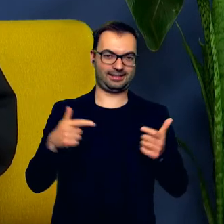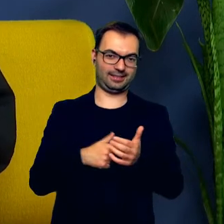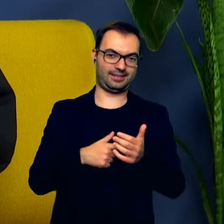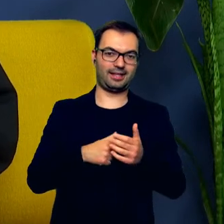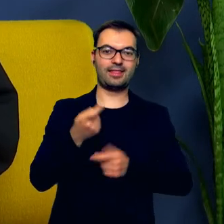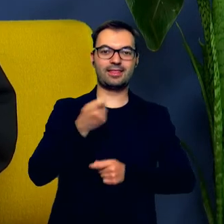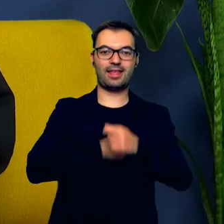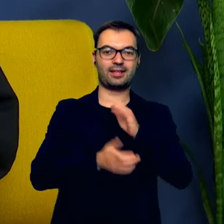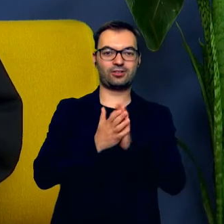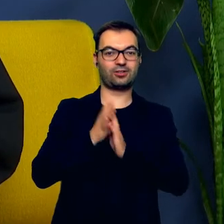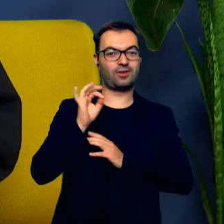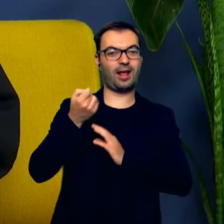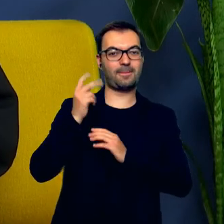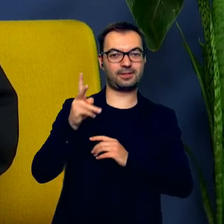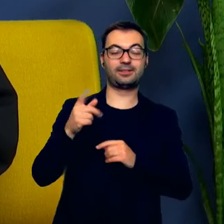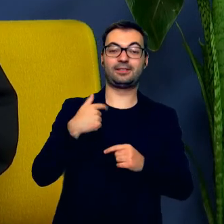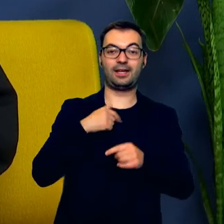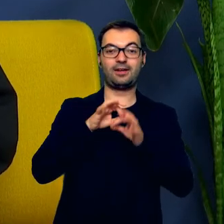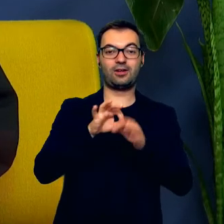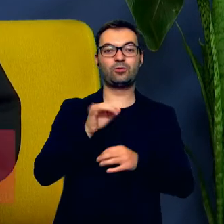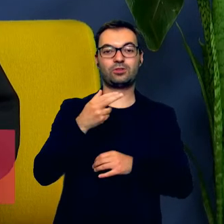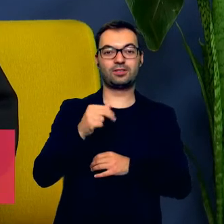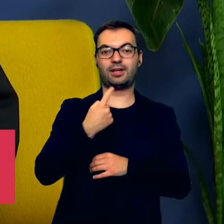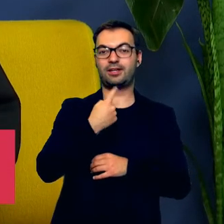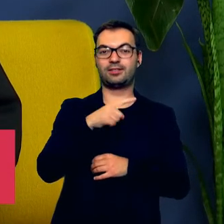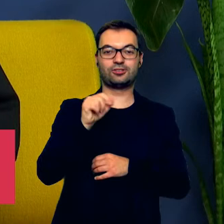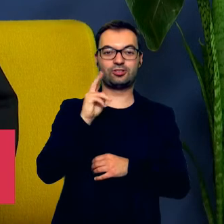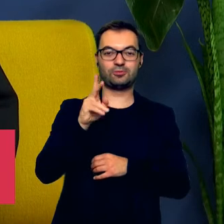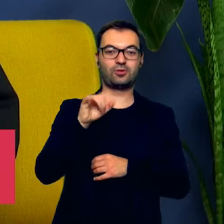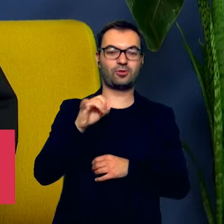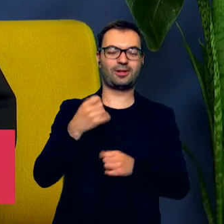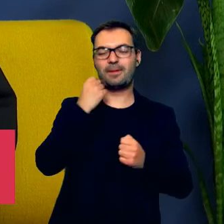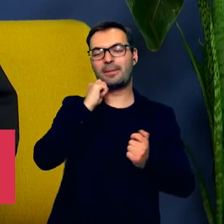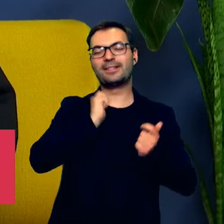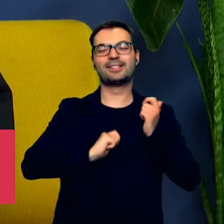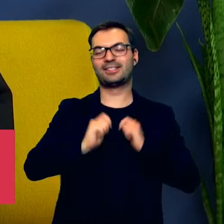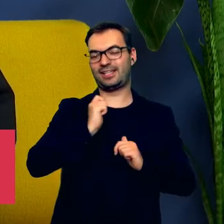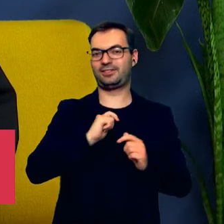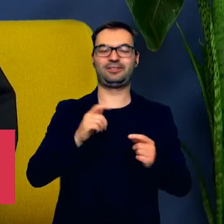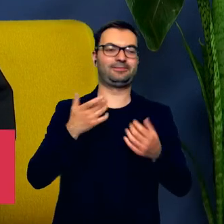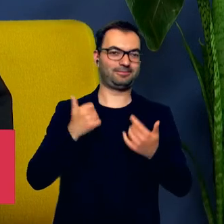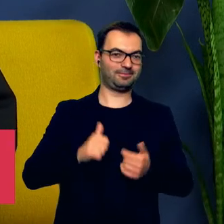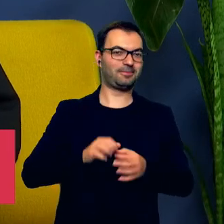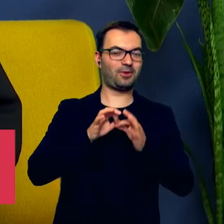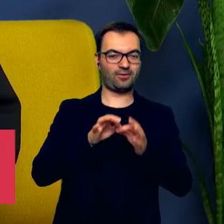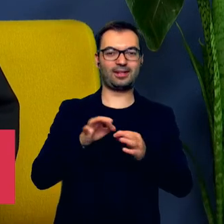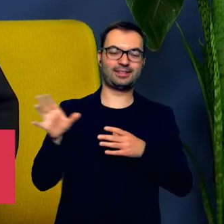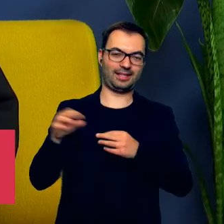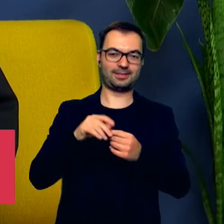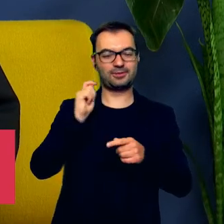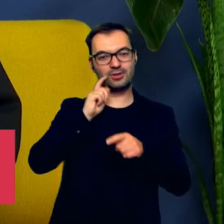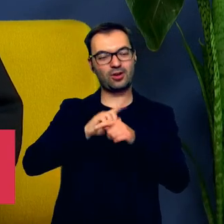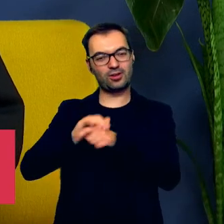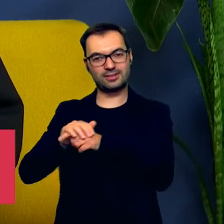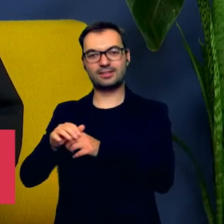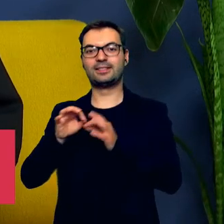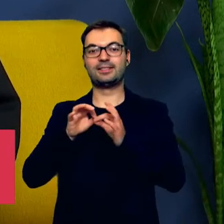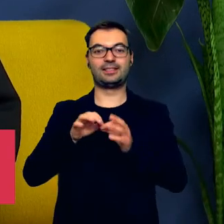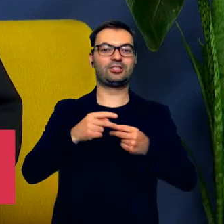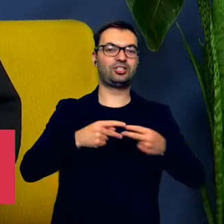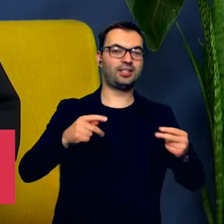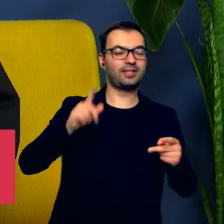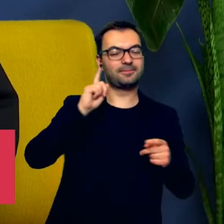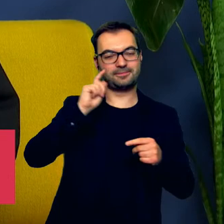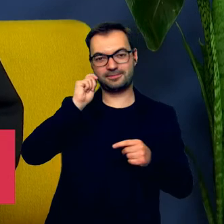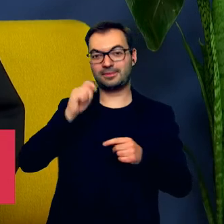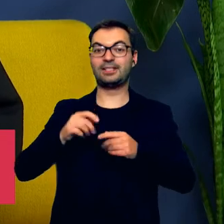książki Empiku. Ja nazywam się Justyna Dżbik-Kluga i mam ogromną, naprawdę ogromną przyjemność i radość prowadzić na zmianę z kolegami i koleżankami,